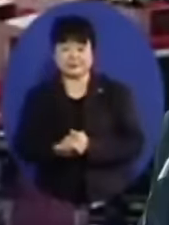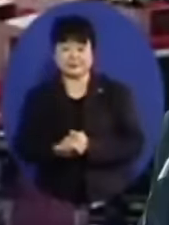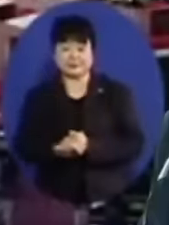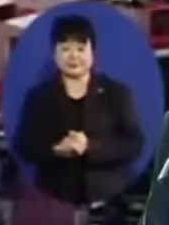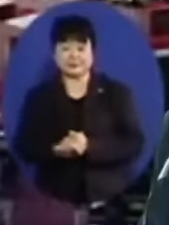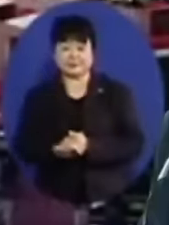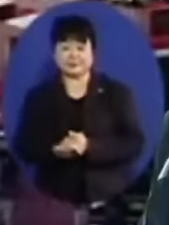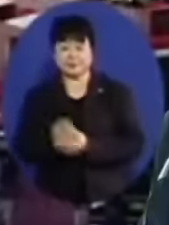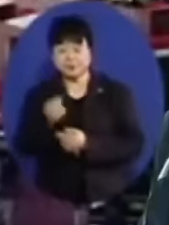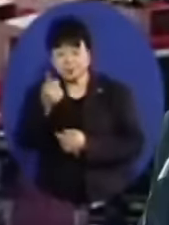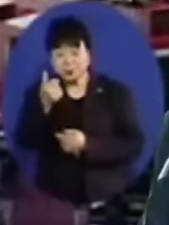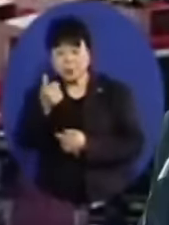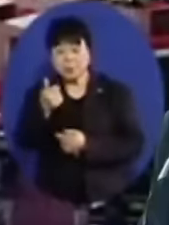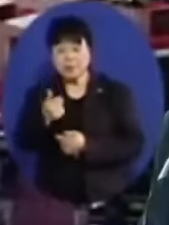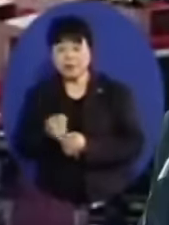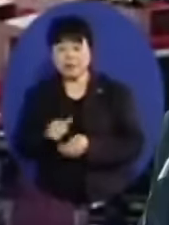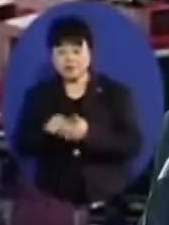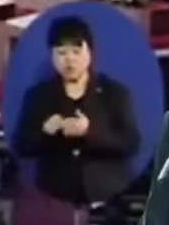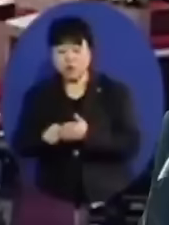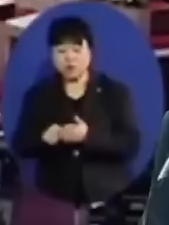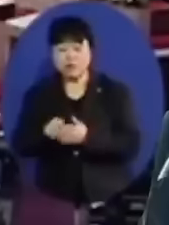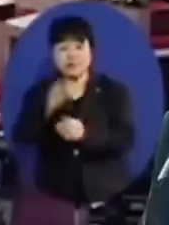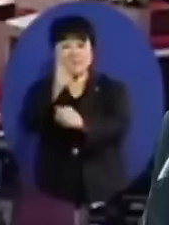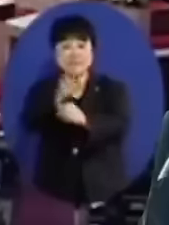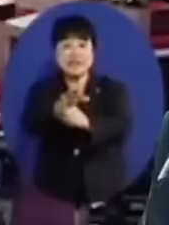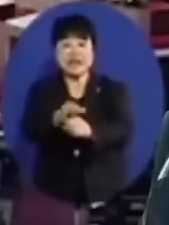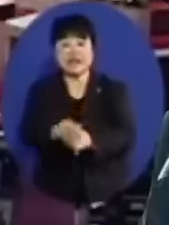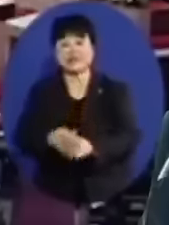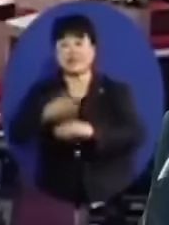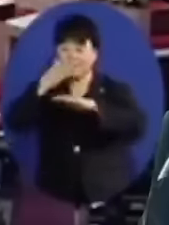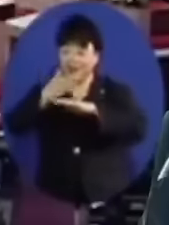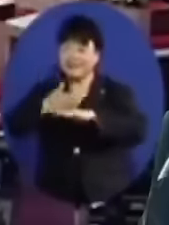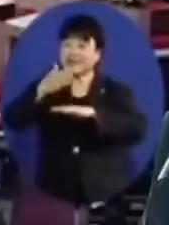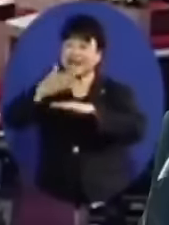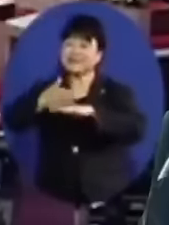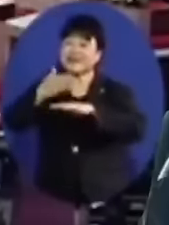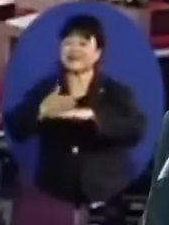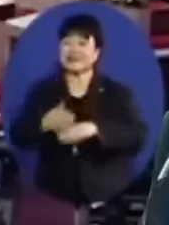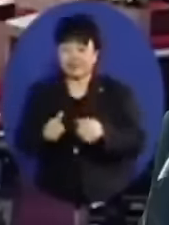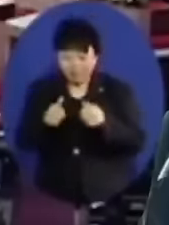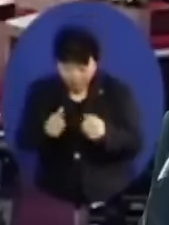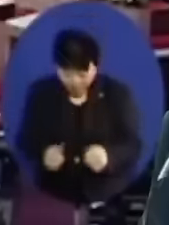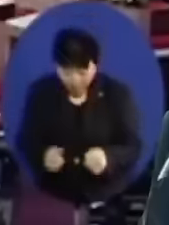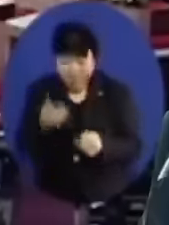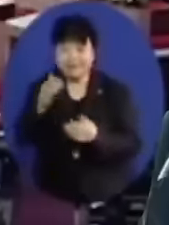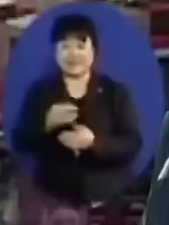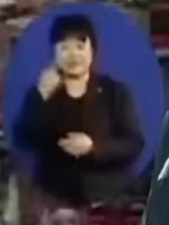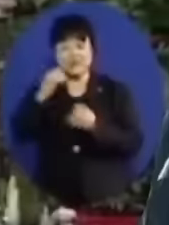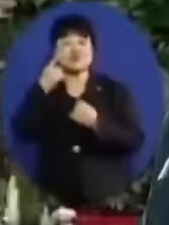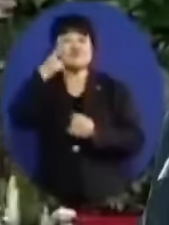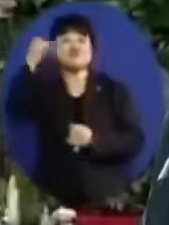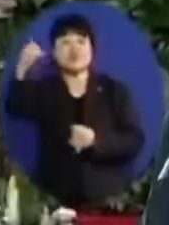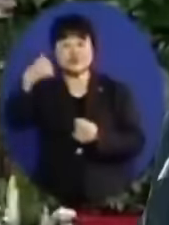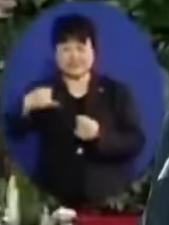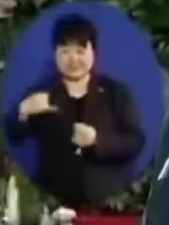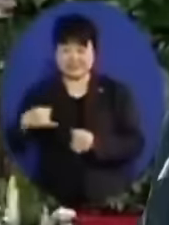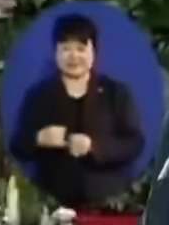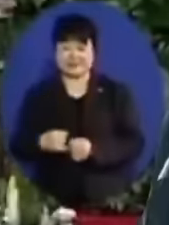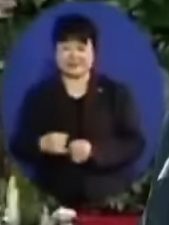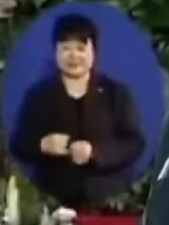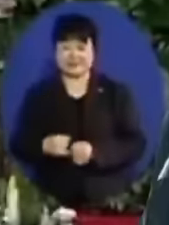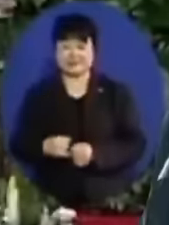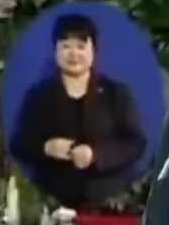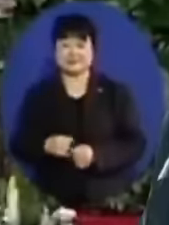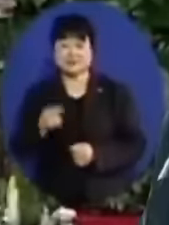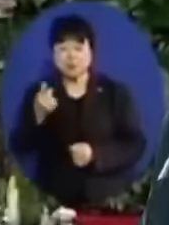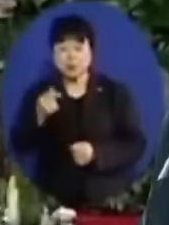가서 조그마한 물건을 하나 사도 Thank you, Thank you 하고 허리를 굽힙니다. 미국의 부모들은 아이들에게 평범한